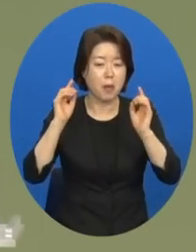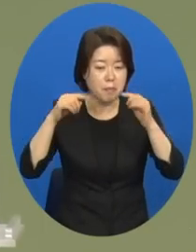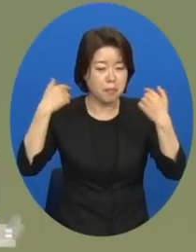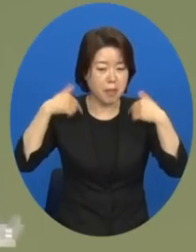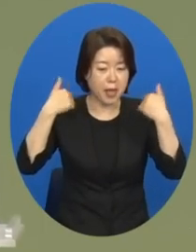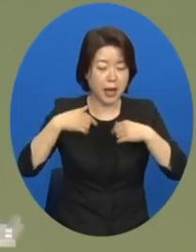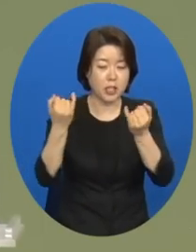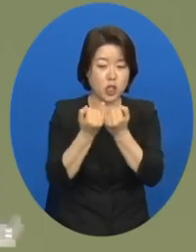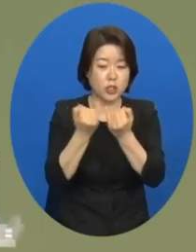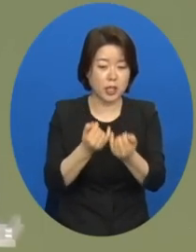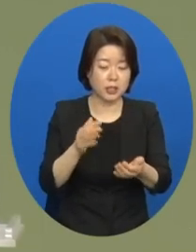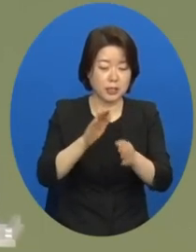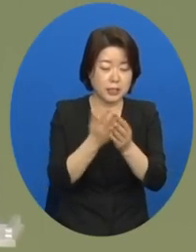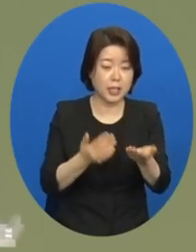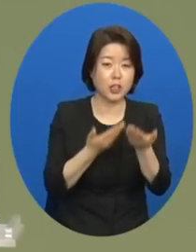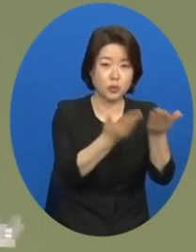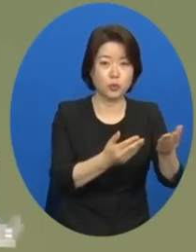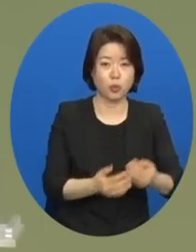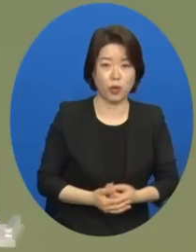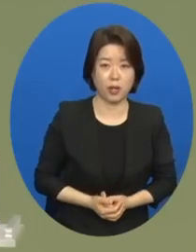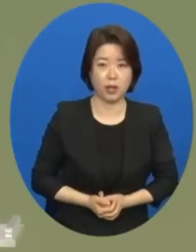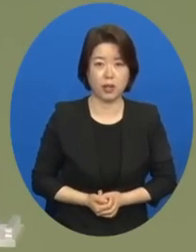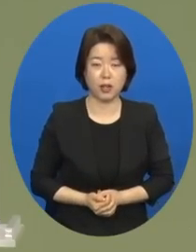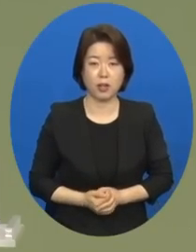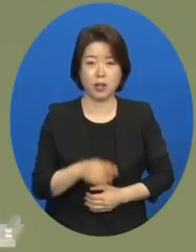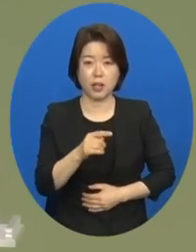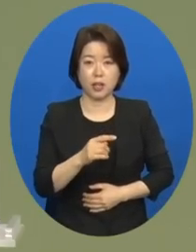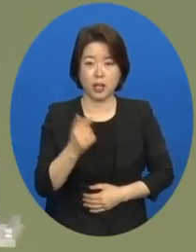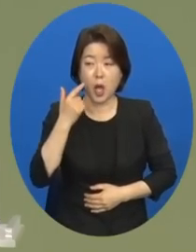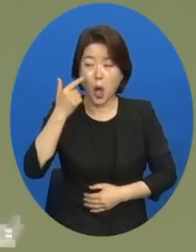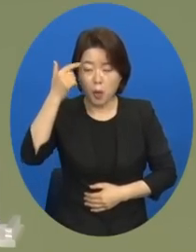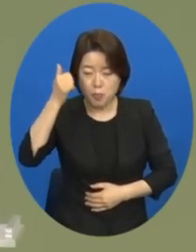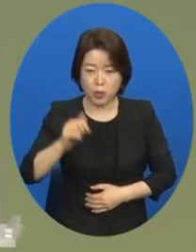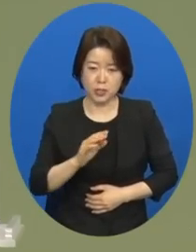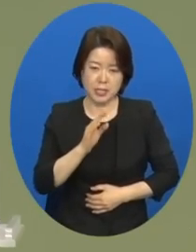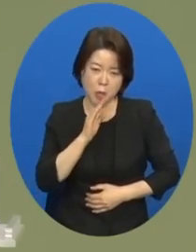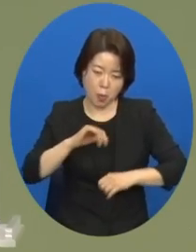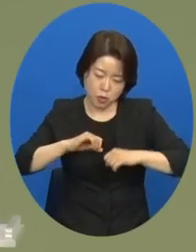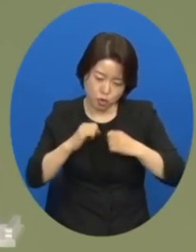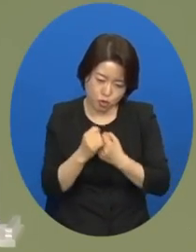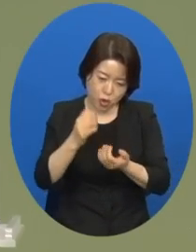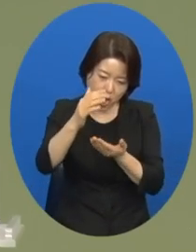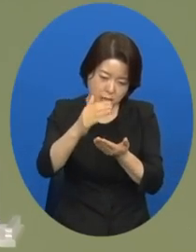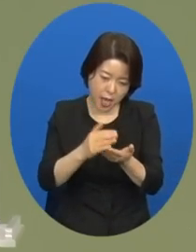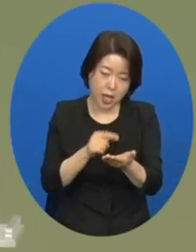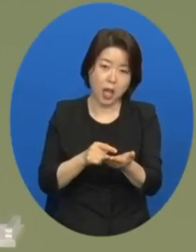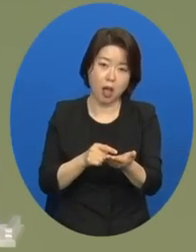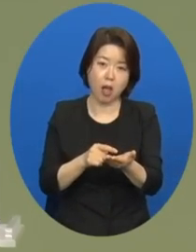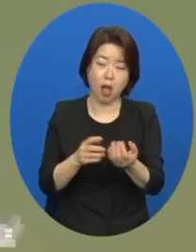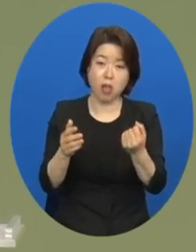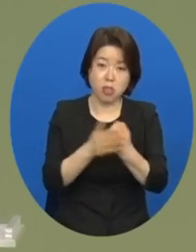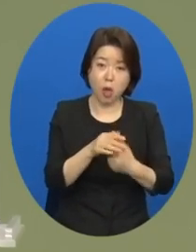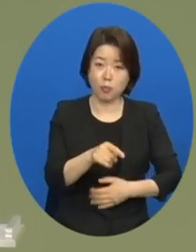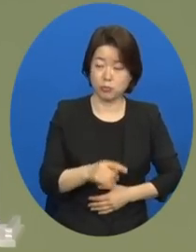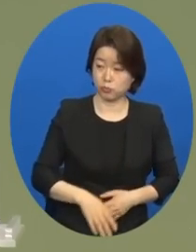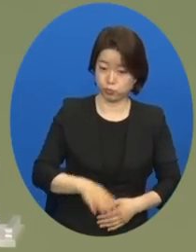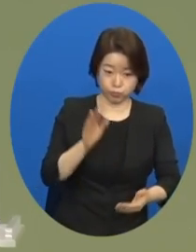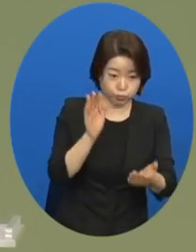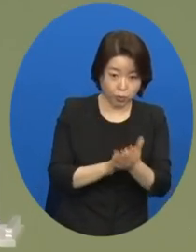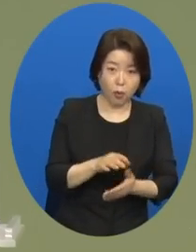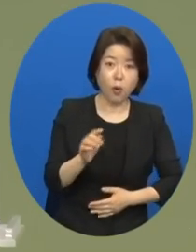근데 거기 보니까 너무 목사님이 남편한테 순종하는 얘기가 나오는 거예요 그러니까 아니